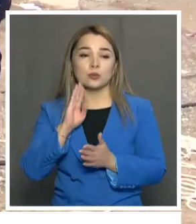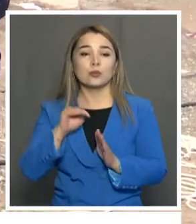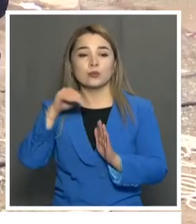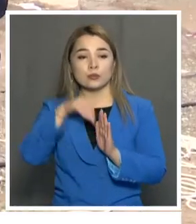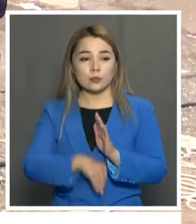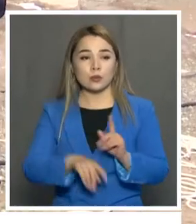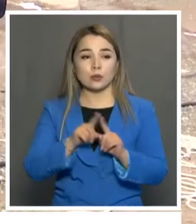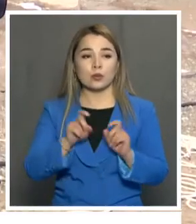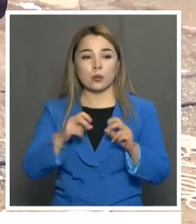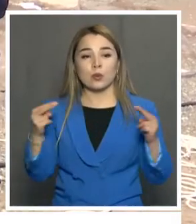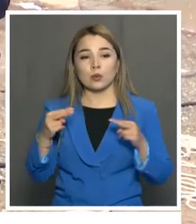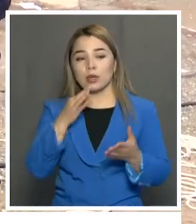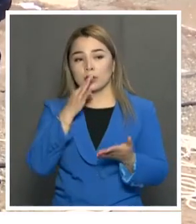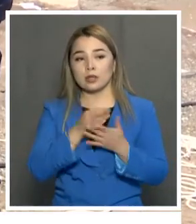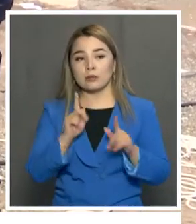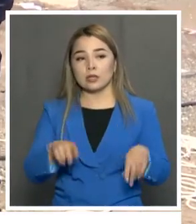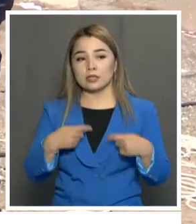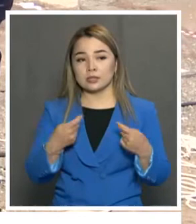берілді.